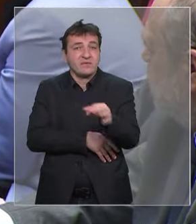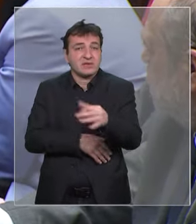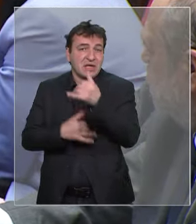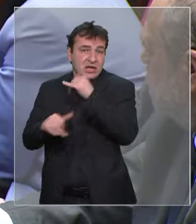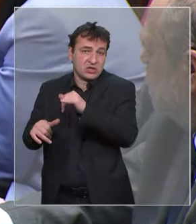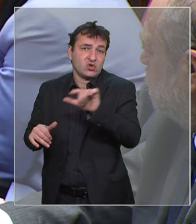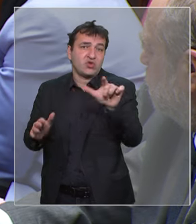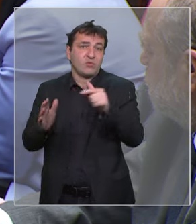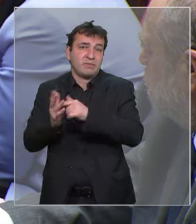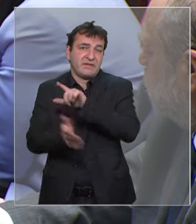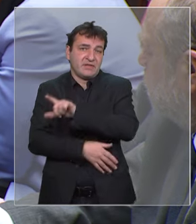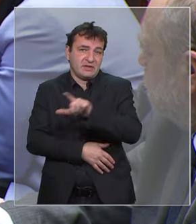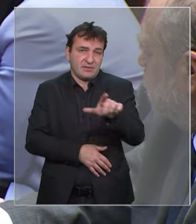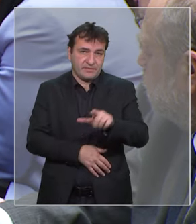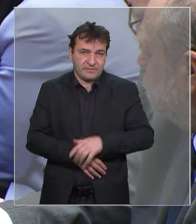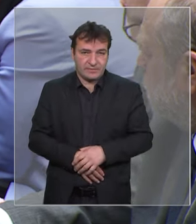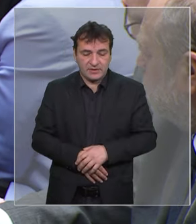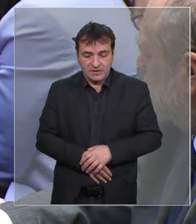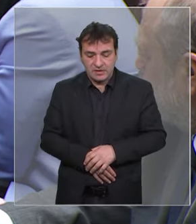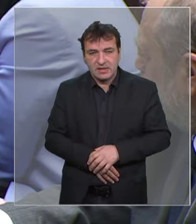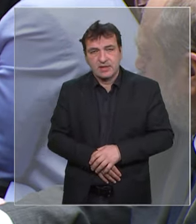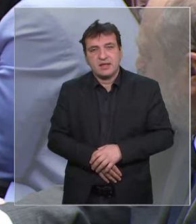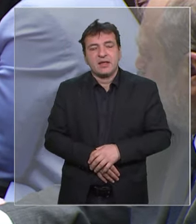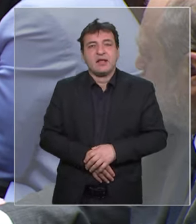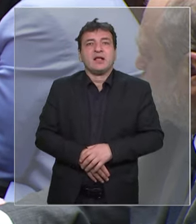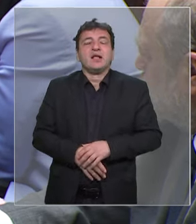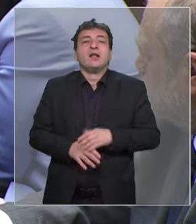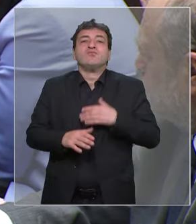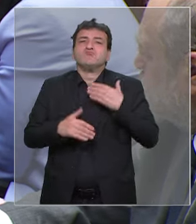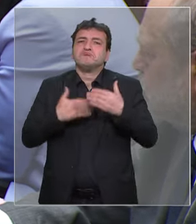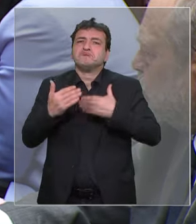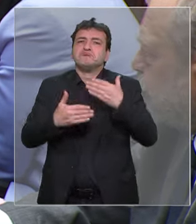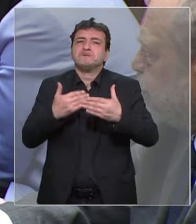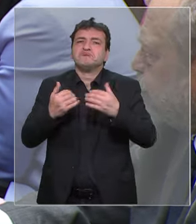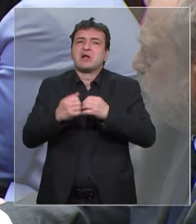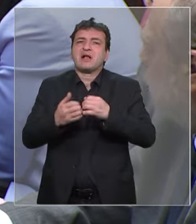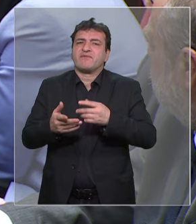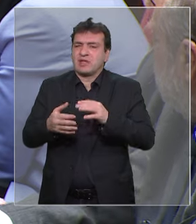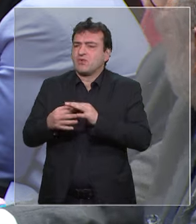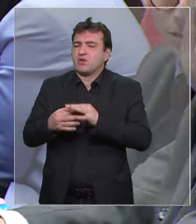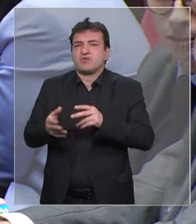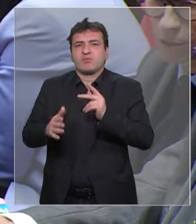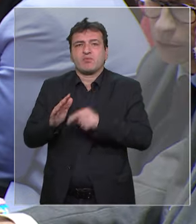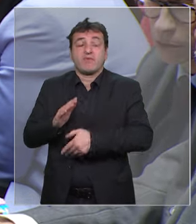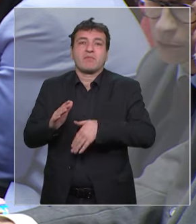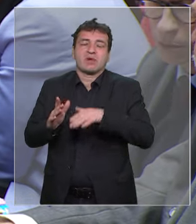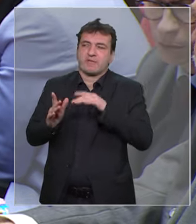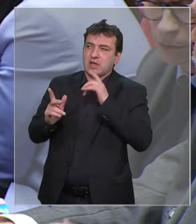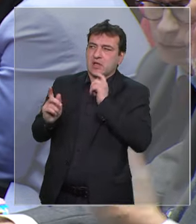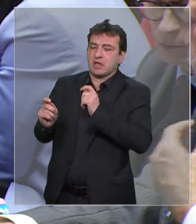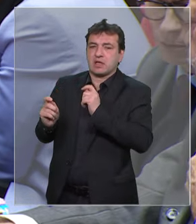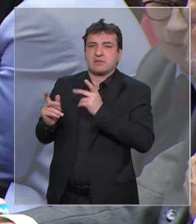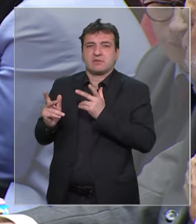en 2022. Nous allons aller de l'avant avec cet approfondissement, mais nous sommes vigilants. Et nous allons